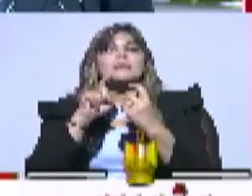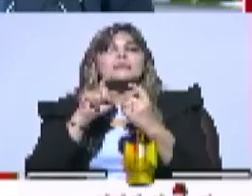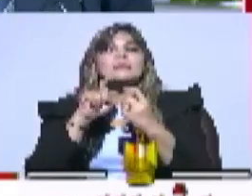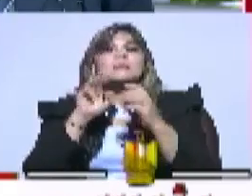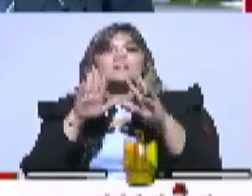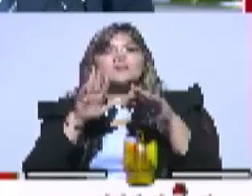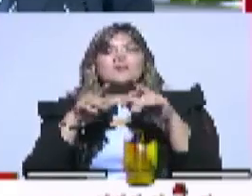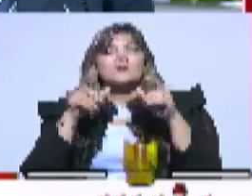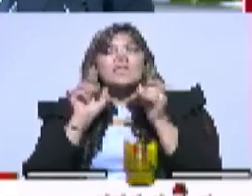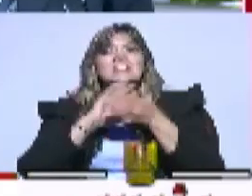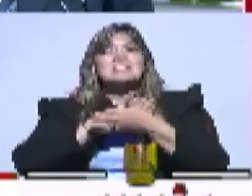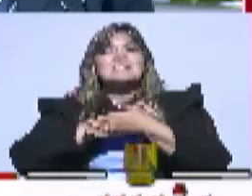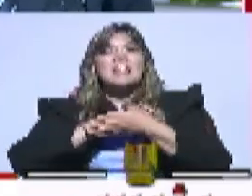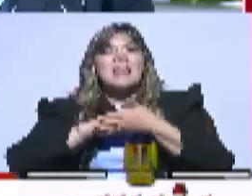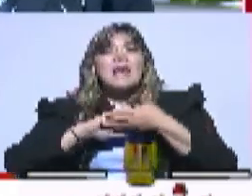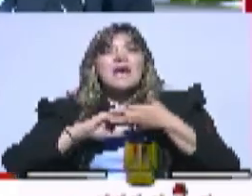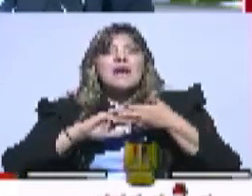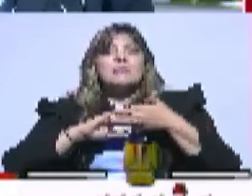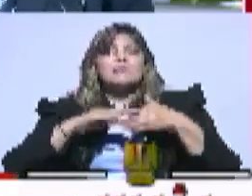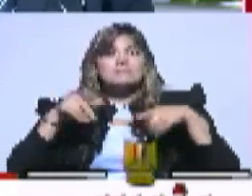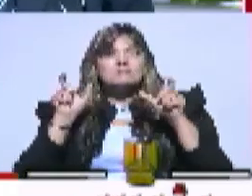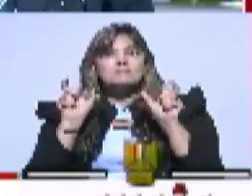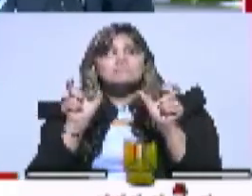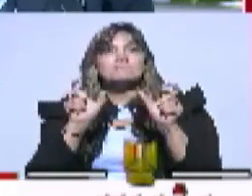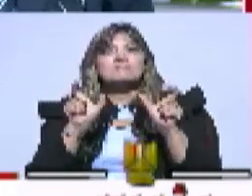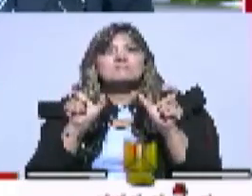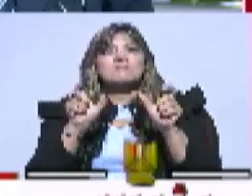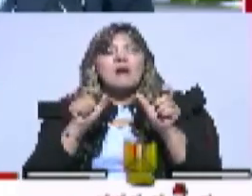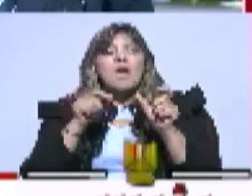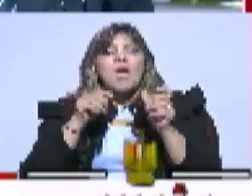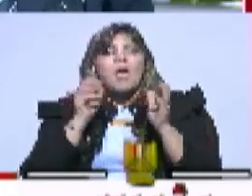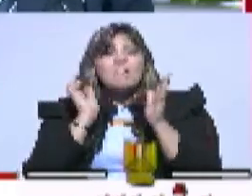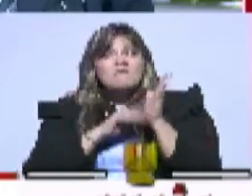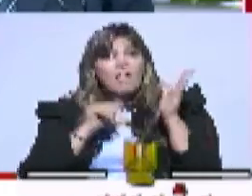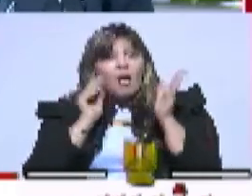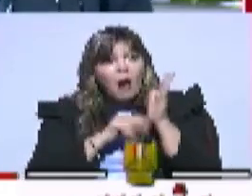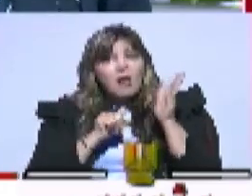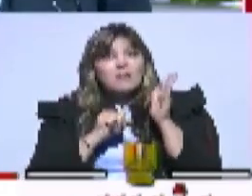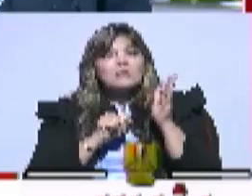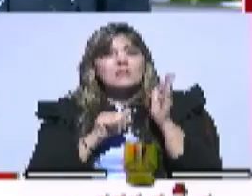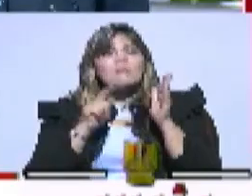الوجودي، أنت لديك خطر في وجودك،